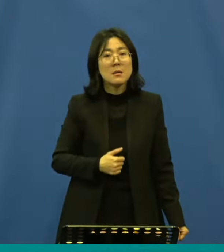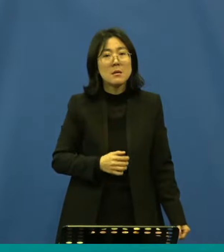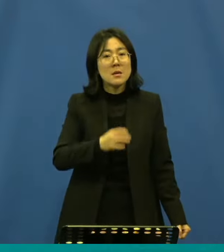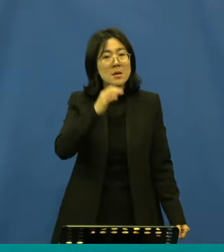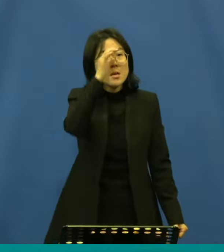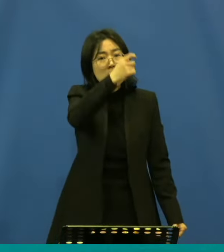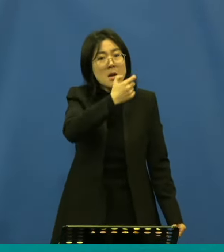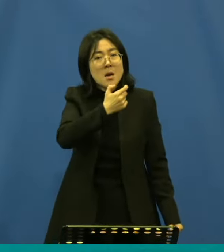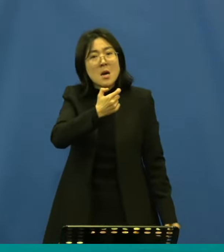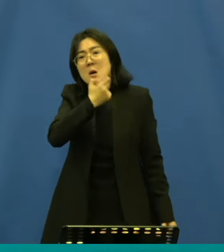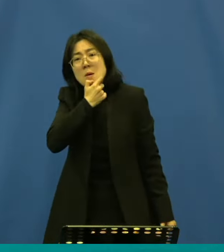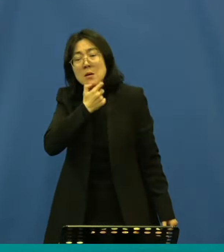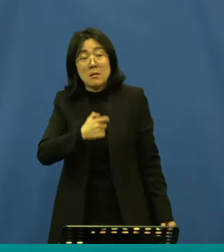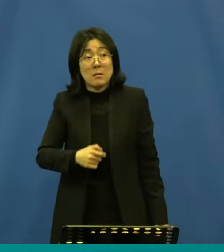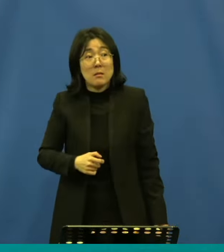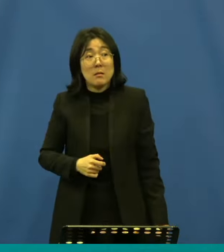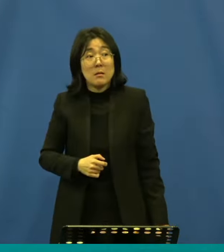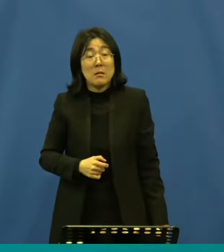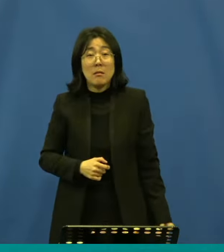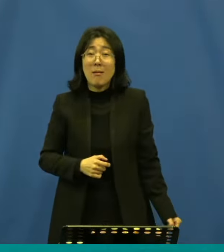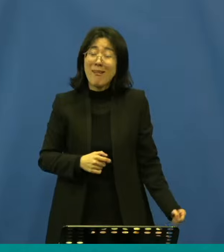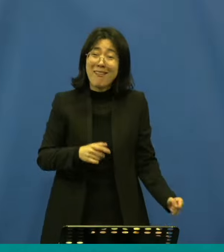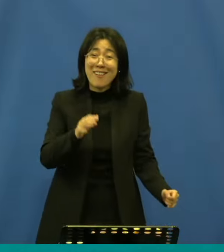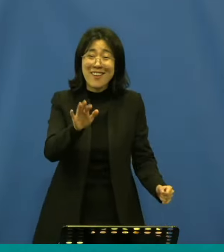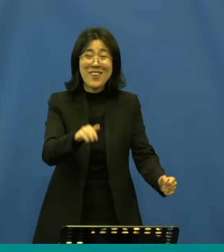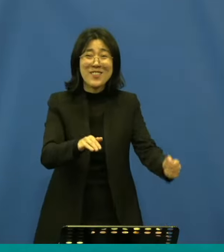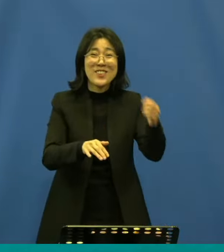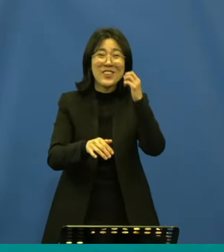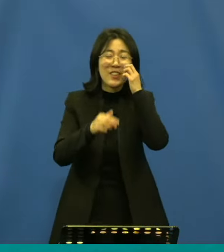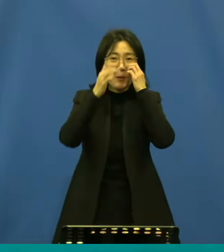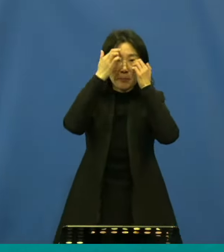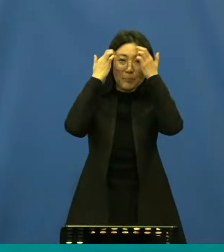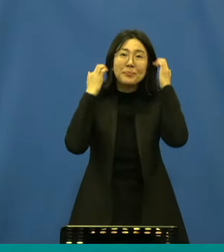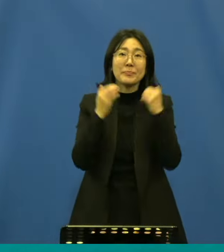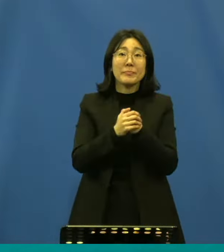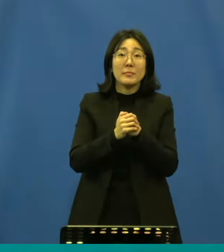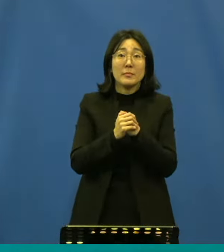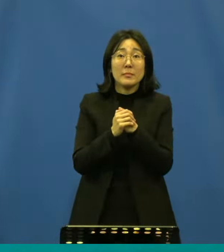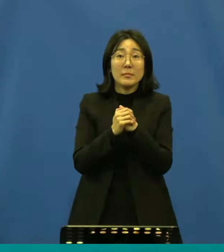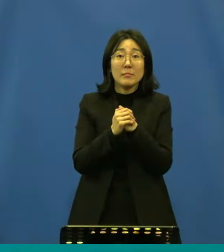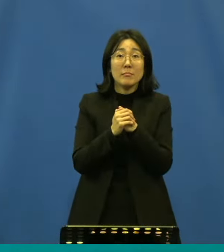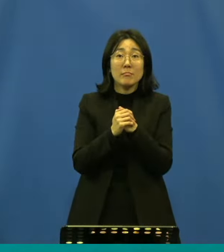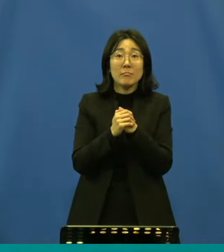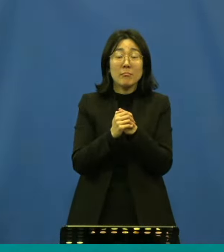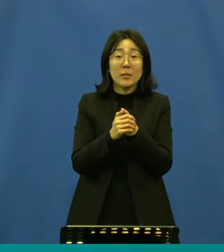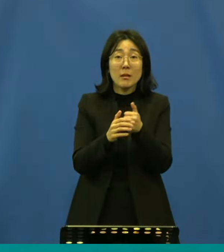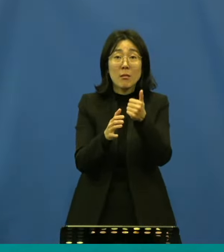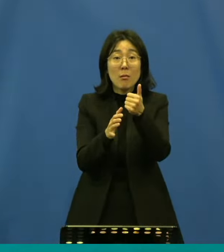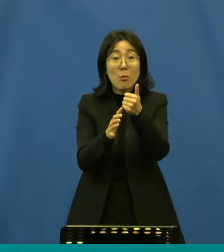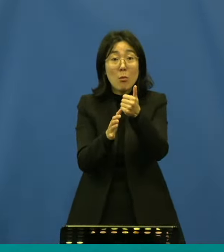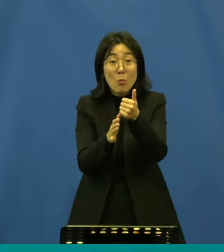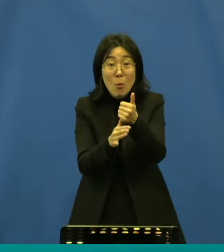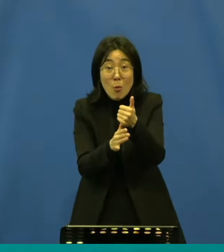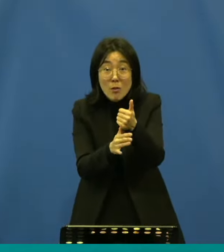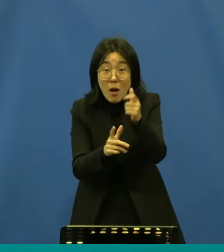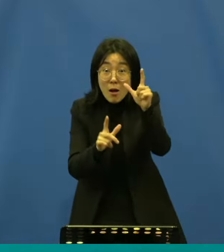자, 여러분, 무슨 심리입니까? 무엇인가 이런 요나의